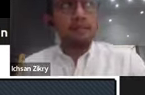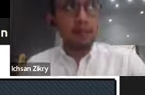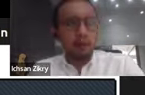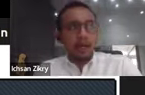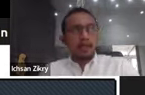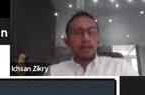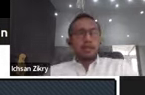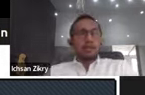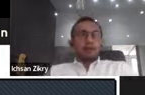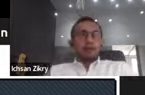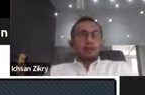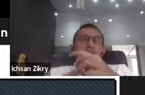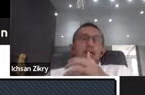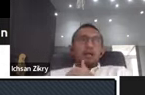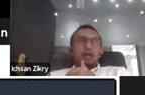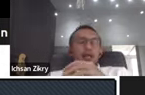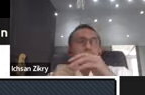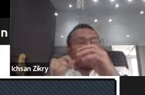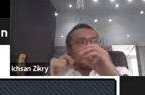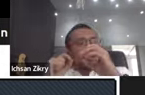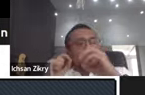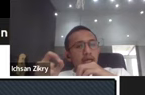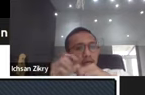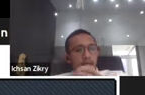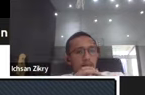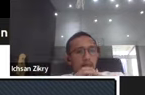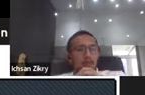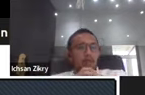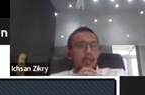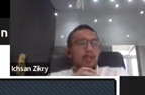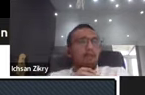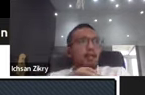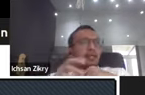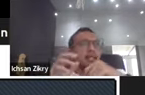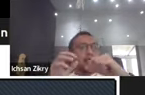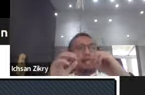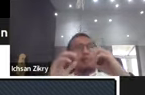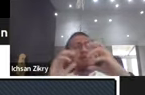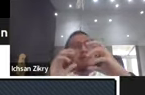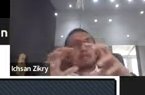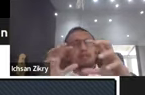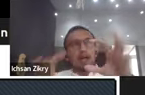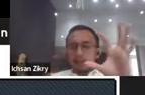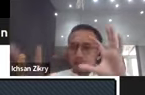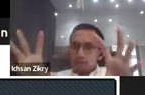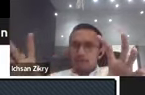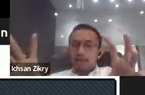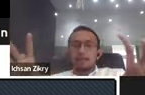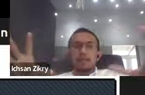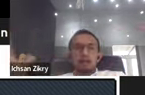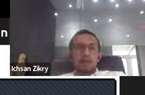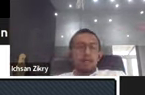Pada akhirnya kewenangan yang ada di yang diusulkan dalam RUU Polri ini kan berkaitan dengan adanya kewenangan-kewenangan